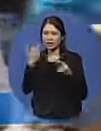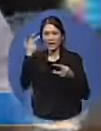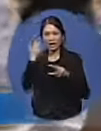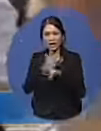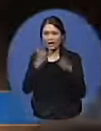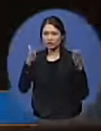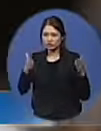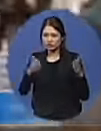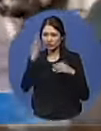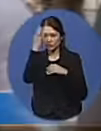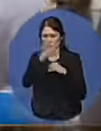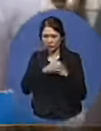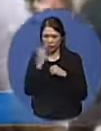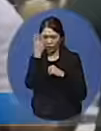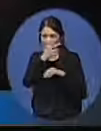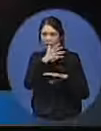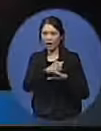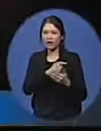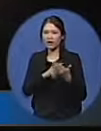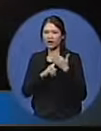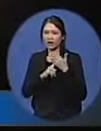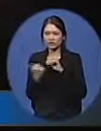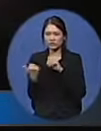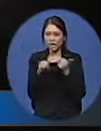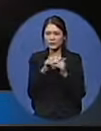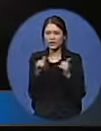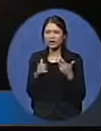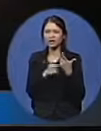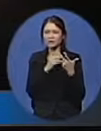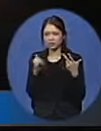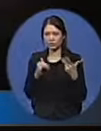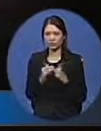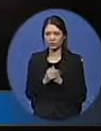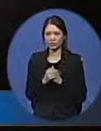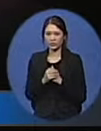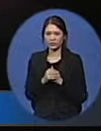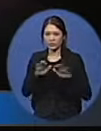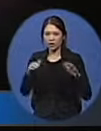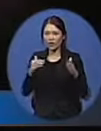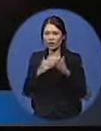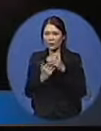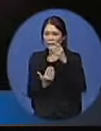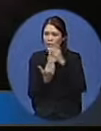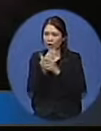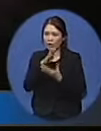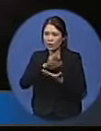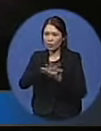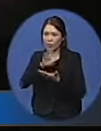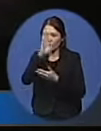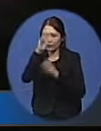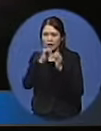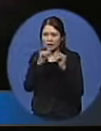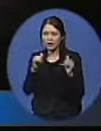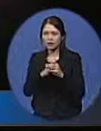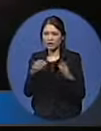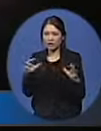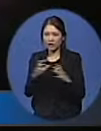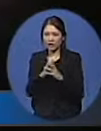동안 온열 질환 사망자는 7명으로 집계됐습니다. 또 현재까지 발생한 온열 질환자는